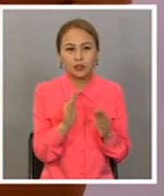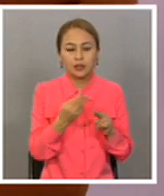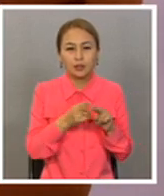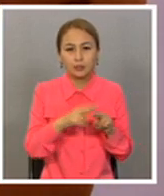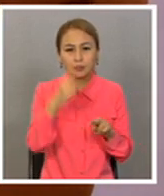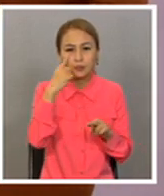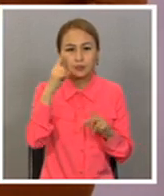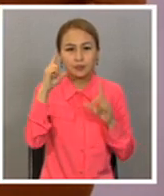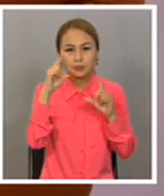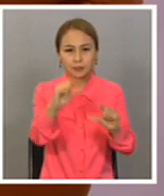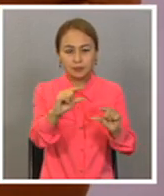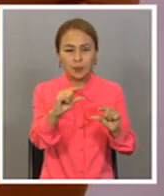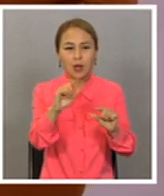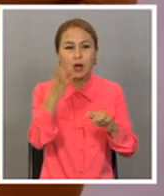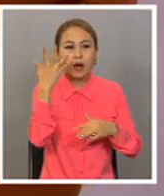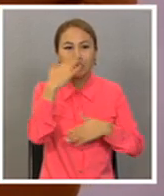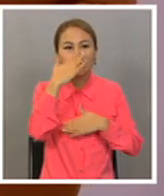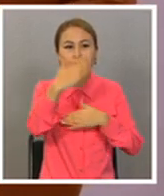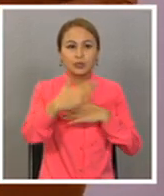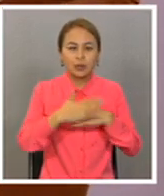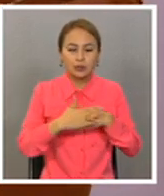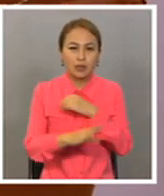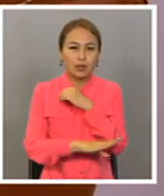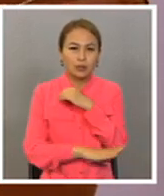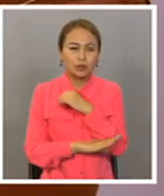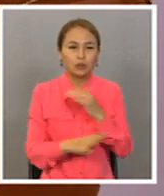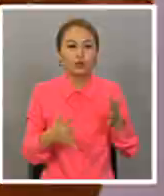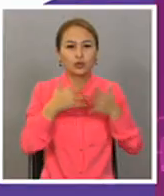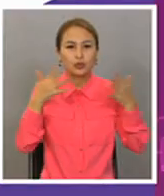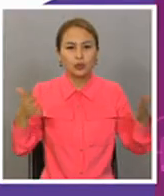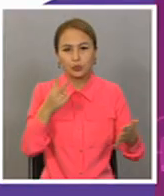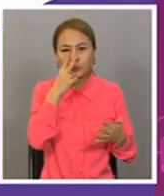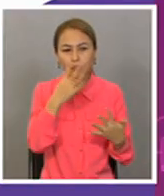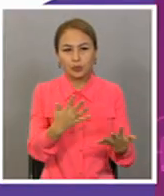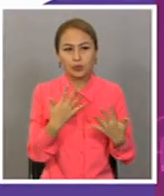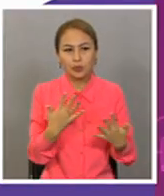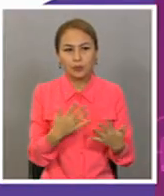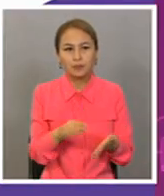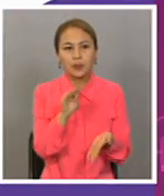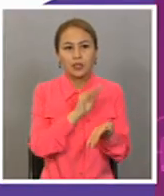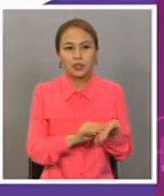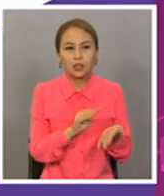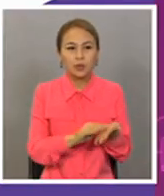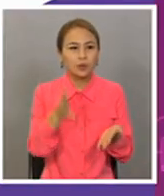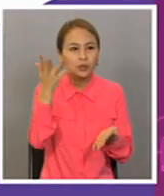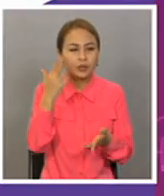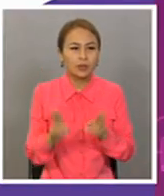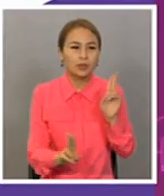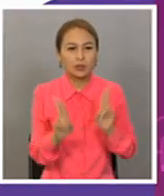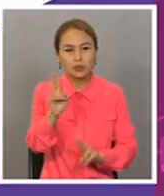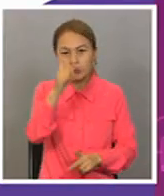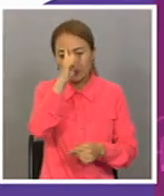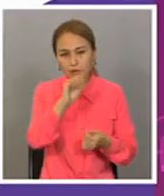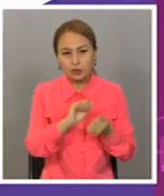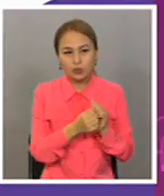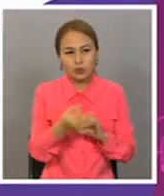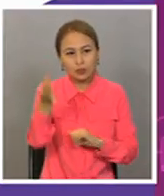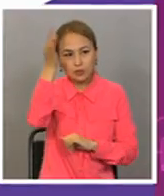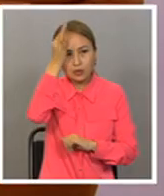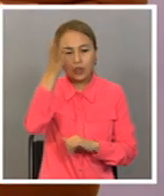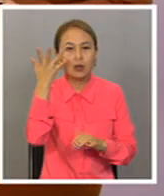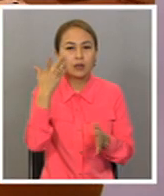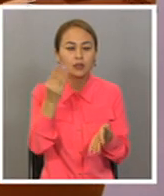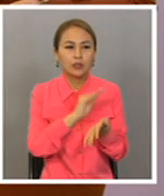көрінеді. Ал жақында орналасқан ағаш үлкен болып көрінеді екен. Жазу кезіндегі ережені еске түсірейік. Жазу